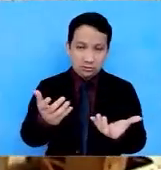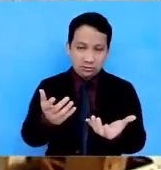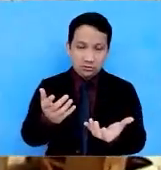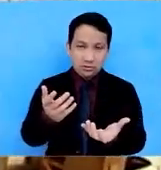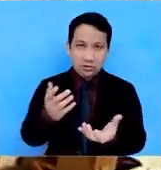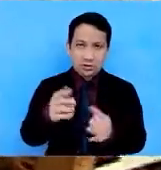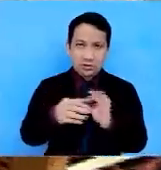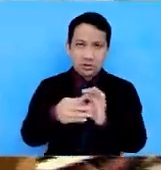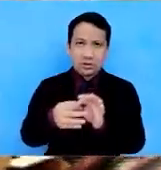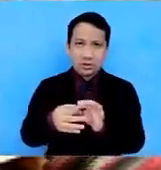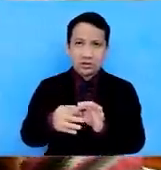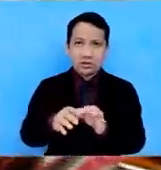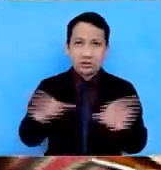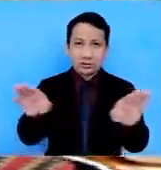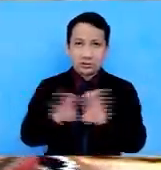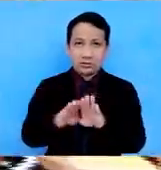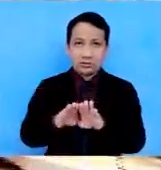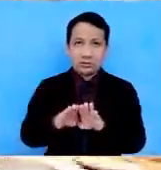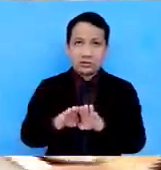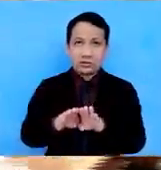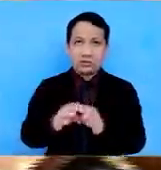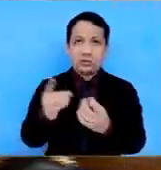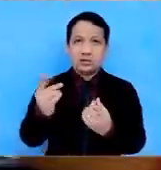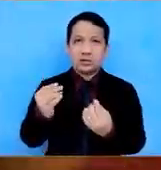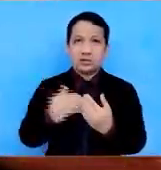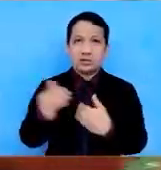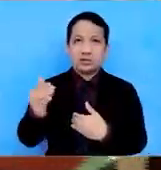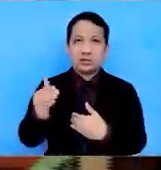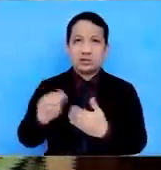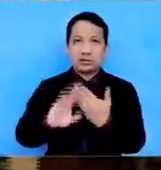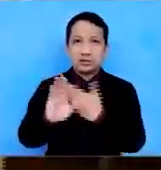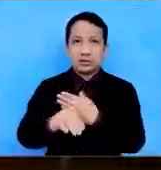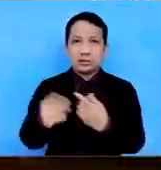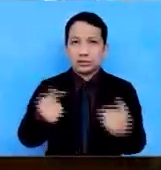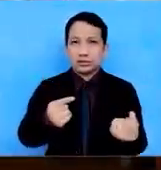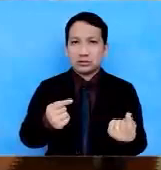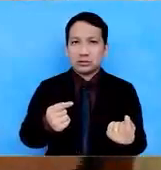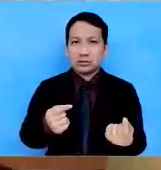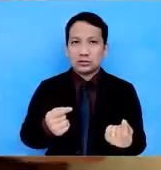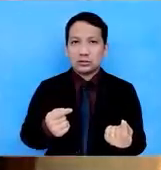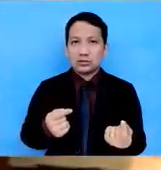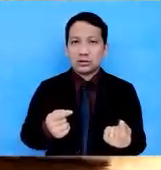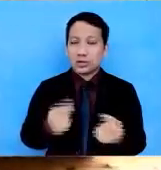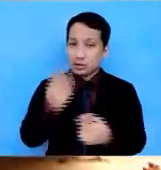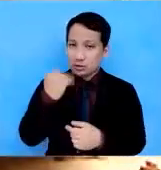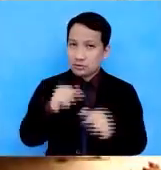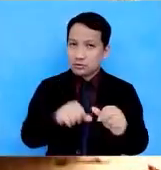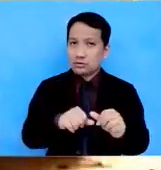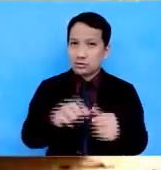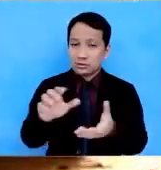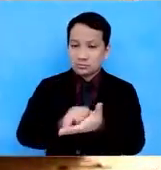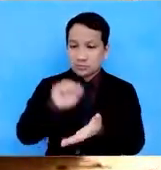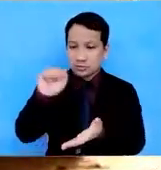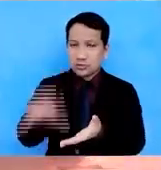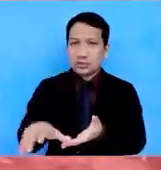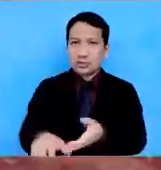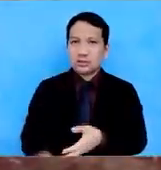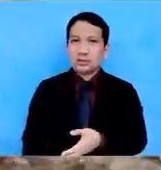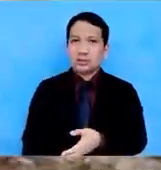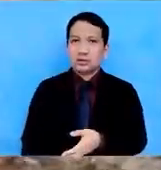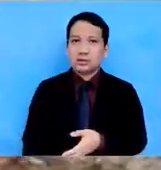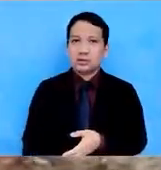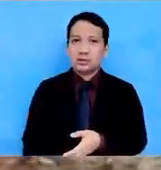sa mga sarado ng paggawaan, kadalasan, kung hindi man sa basurahan,